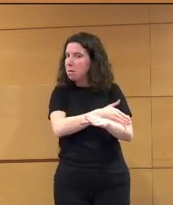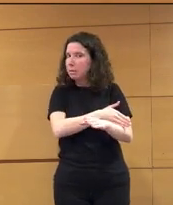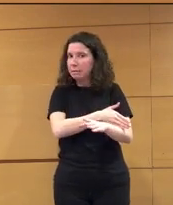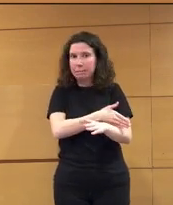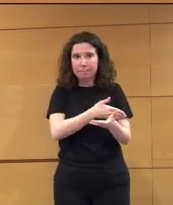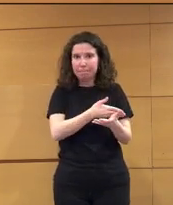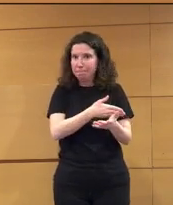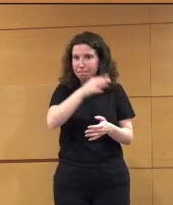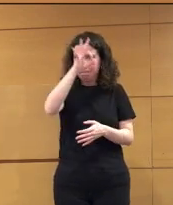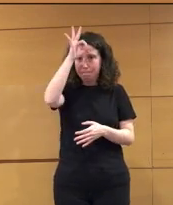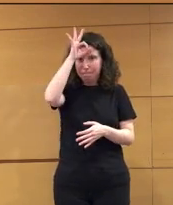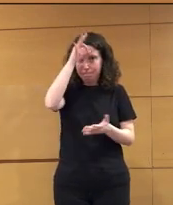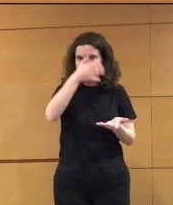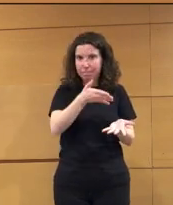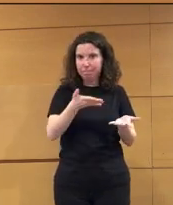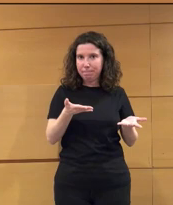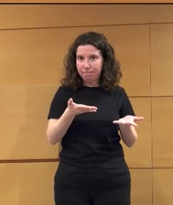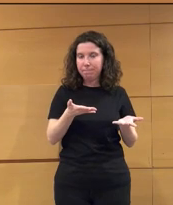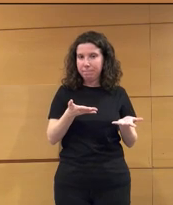no sapiguem res, i ara